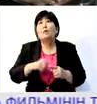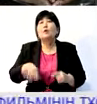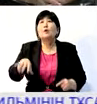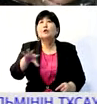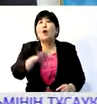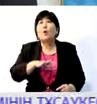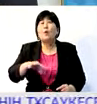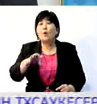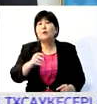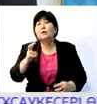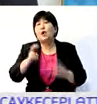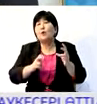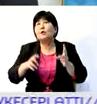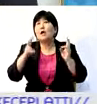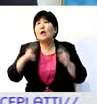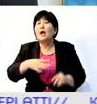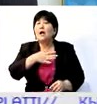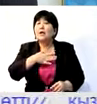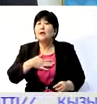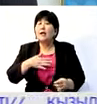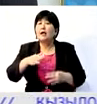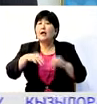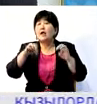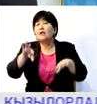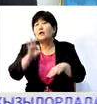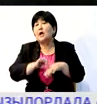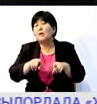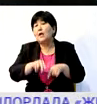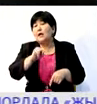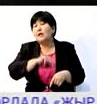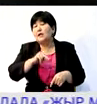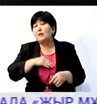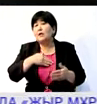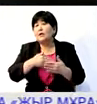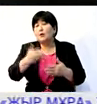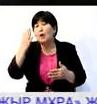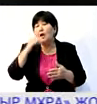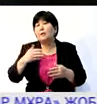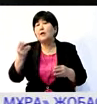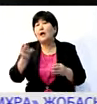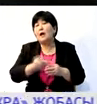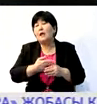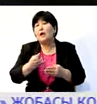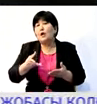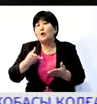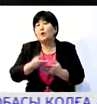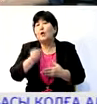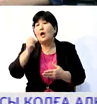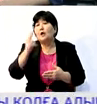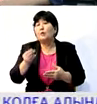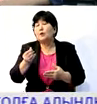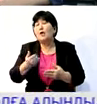Өз көлемдегі өндірістік жарақаттар мен кәсіби аурулар туралы еңбек ету қабілетінен айырылған жағдайда төленетін әлеуметтік төлем